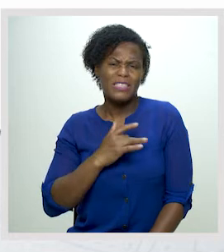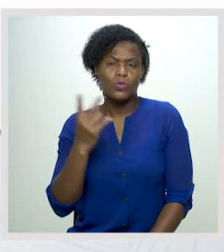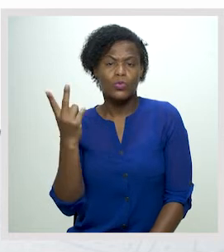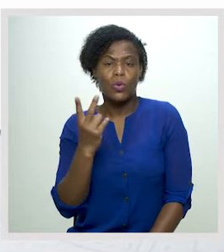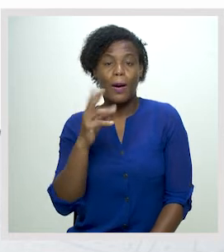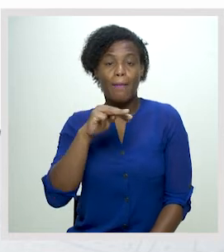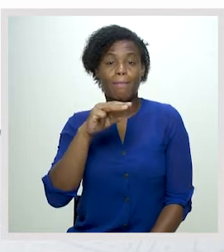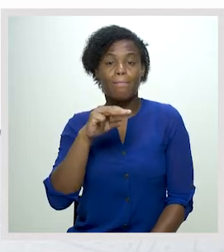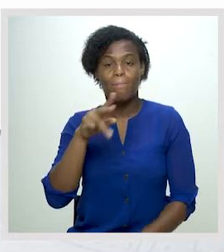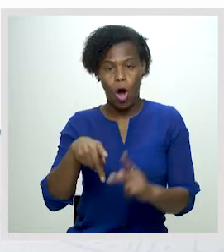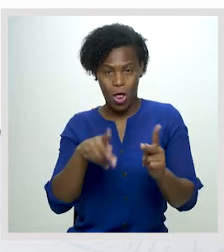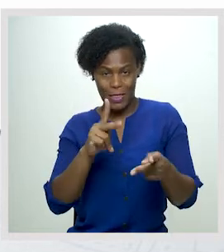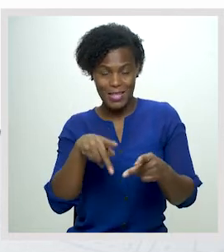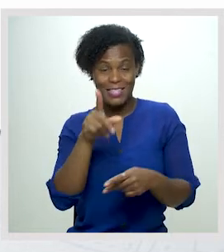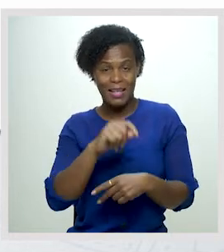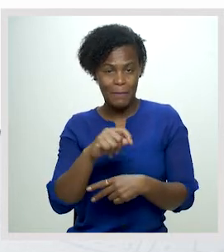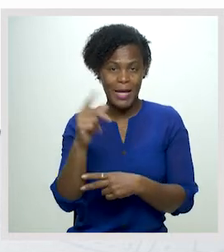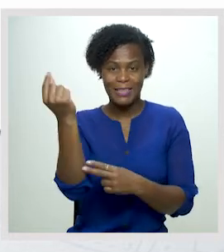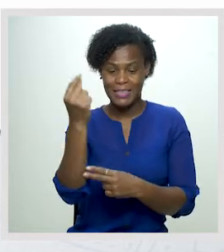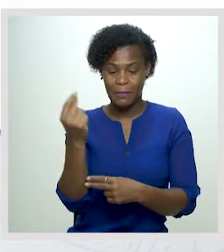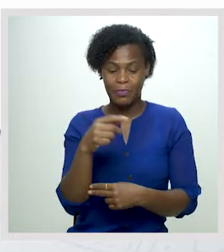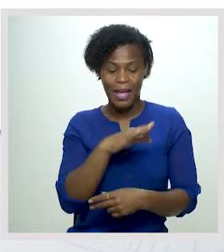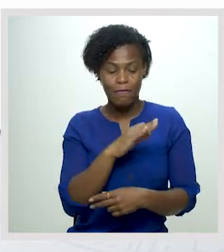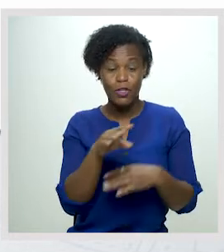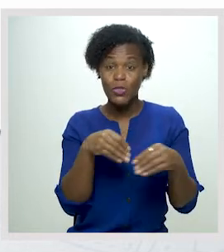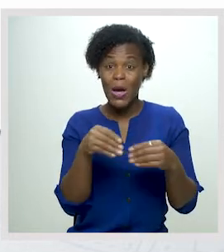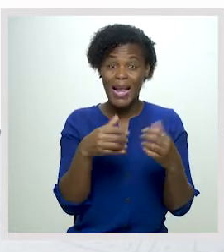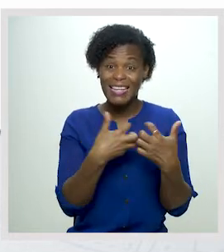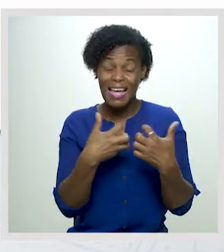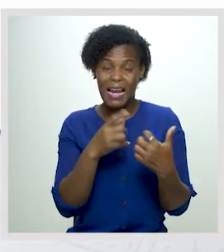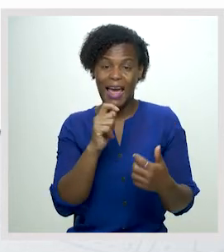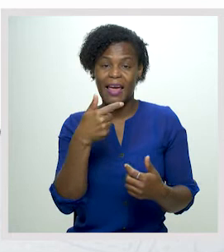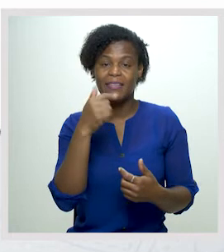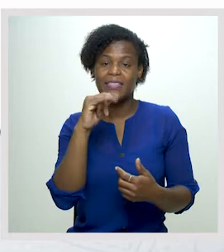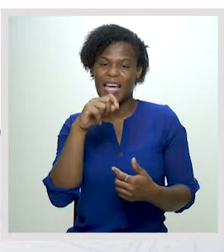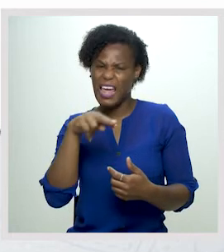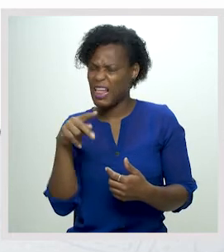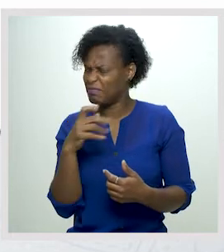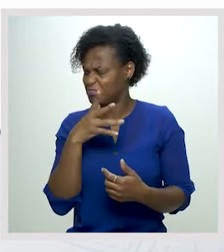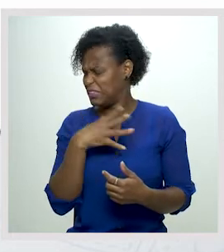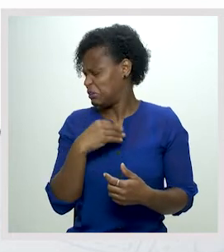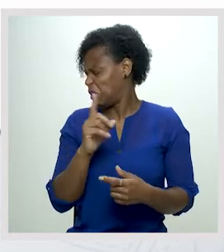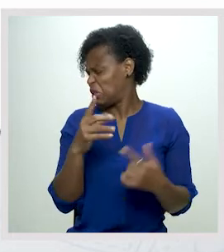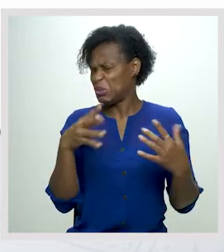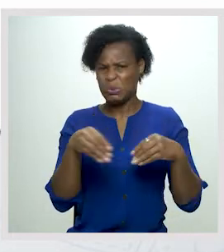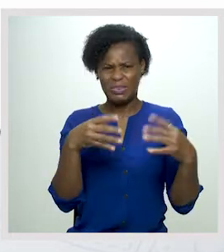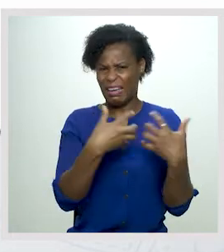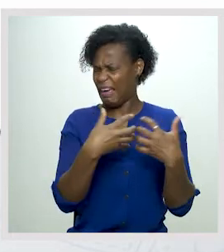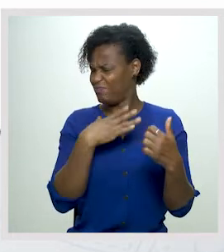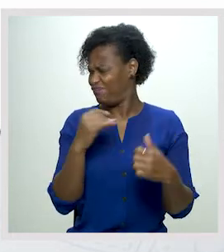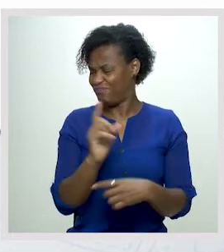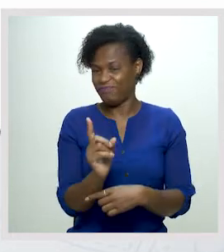dessin. F, jeu de guerre. Étienne, il dit je n'aime pas du tout les jeux de